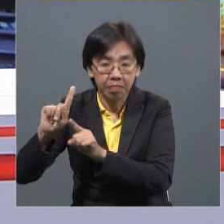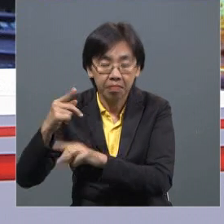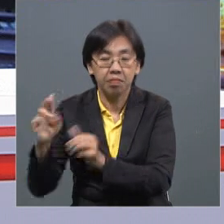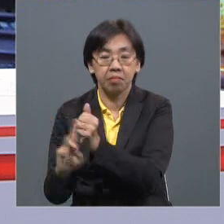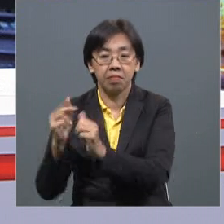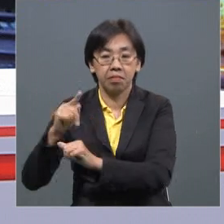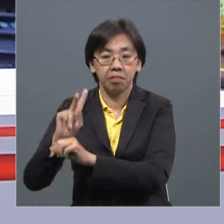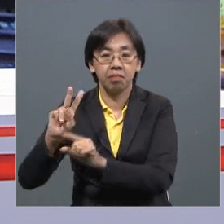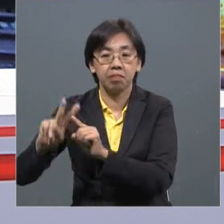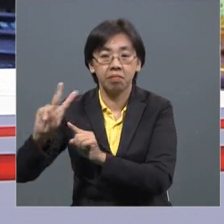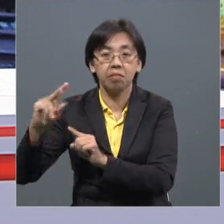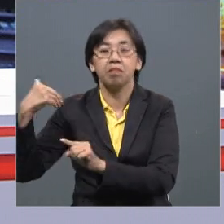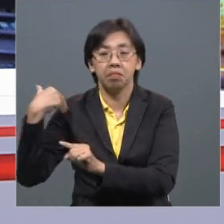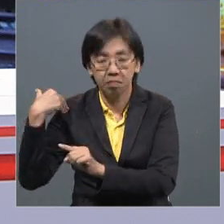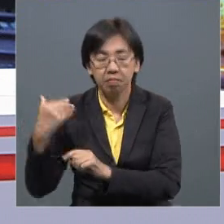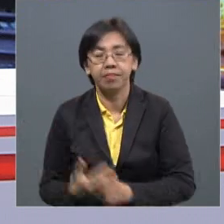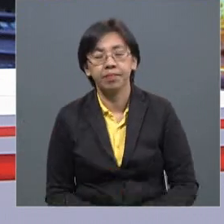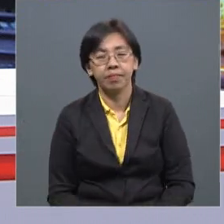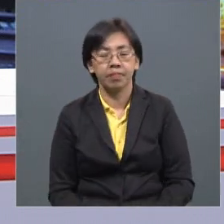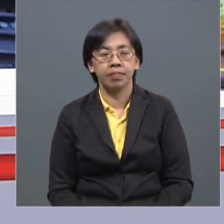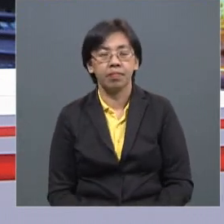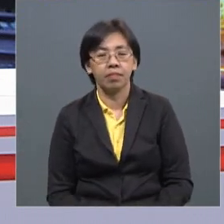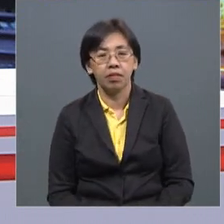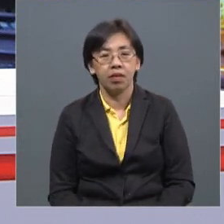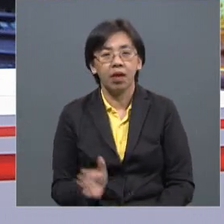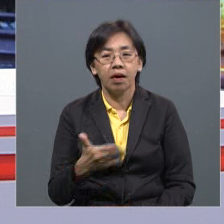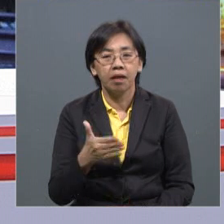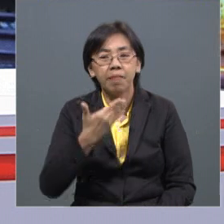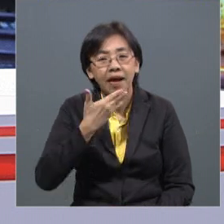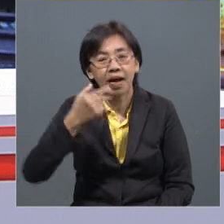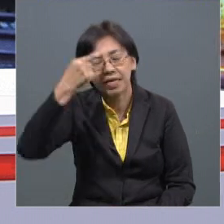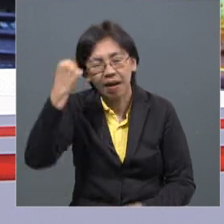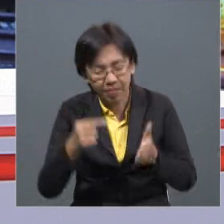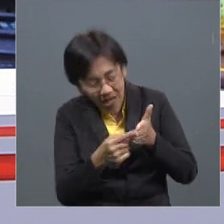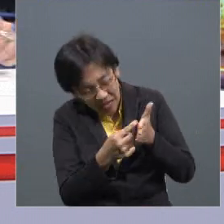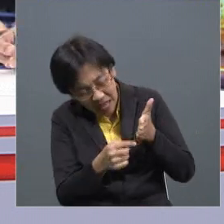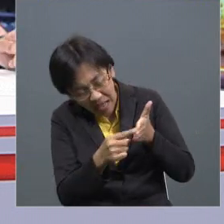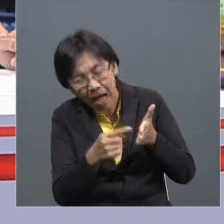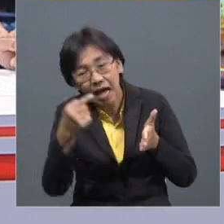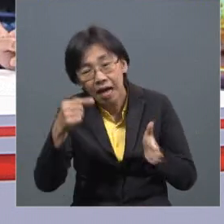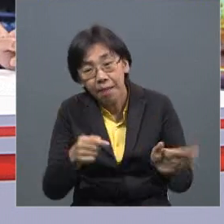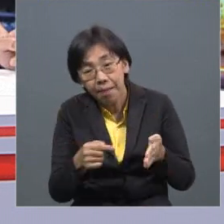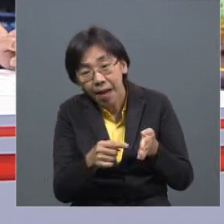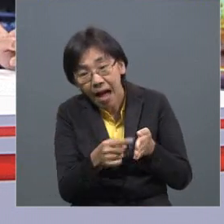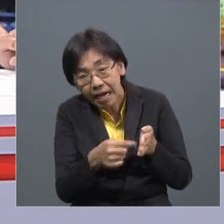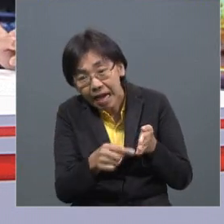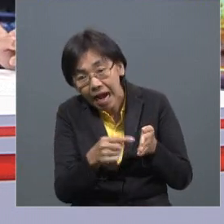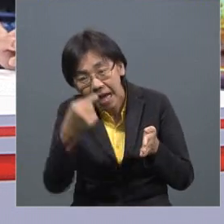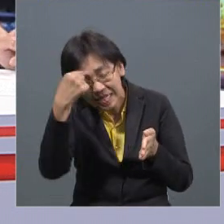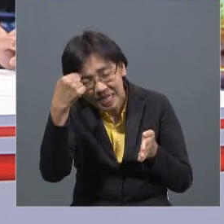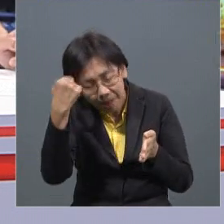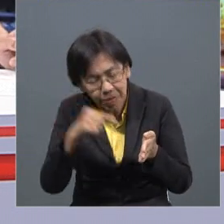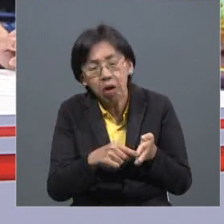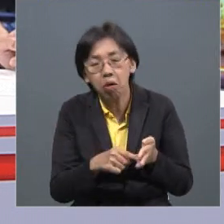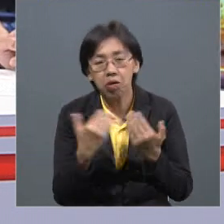ไปต่อกันที่เรื่องของสถานการณ์การระบาดนะครับของปลาหมอคังดำนะครับที่ทางกระทรวงเกษตรและสหกรณ์ตอนนี้เขามีแผนที่จะรับ